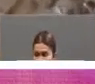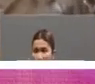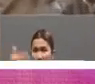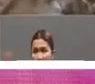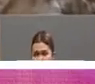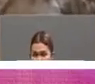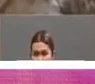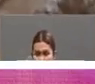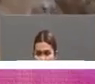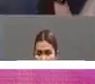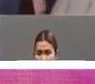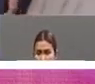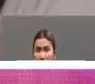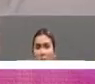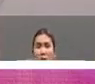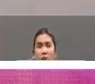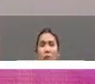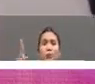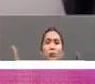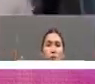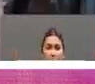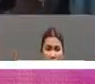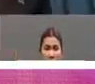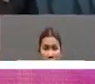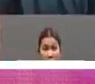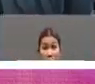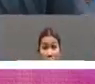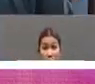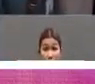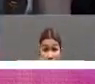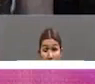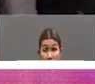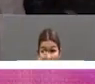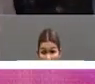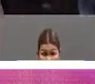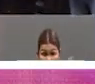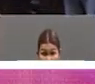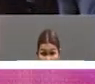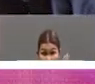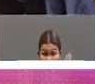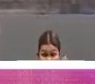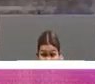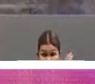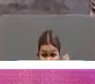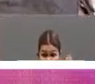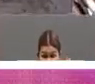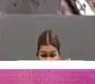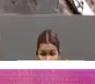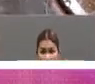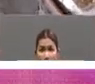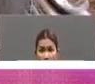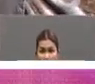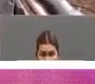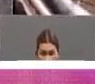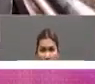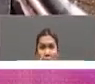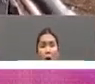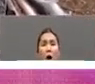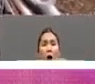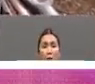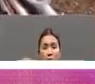ครองวังชายาถนนนครสวรรค์นะครับตรงใกล้ๆสนามม้านางเริงเดิมนะ